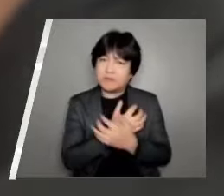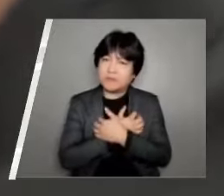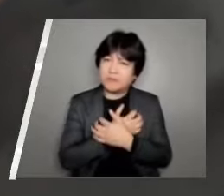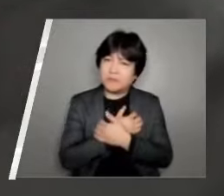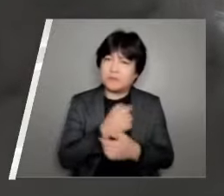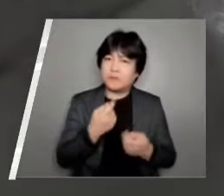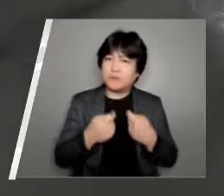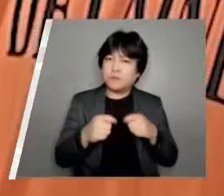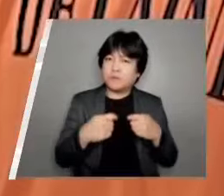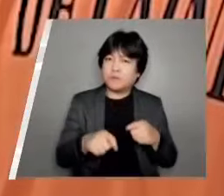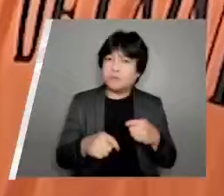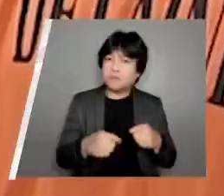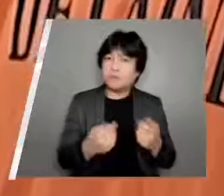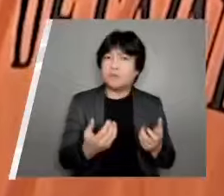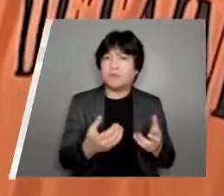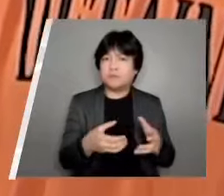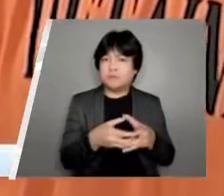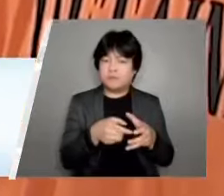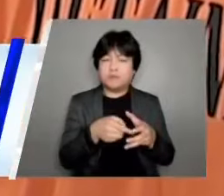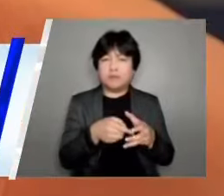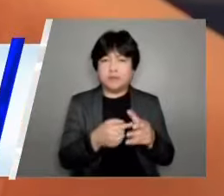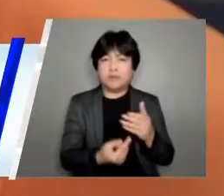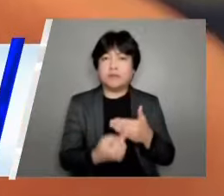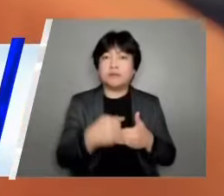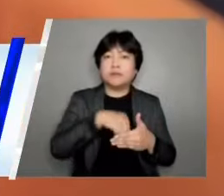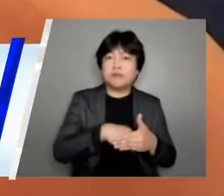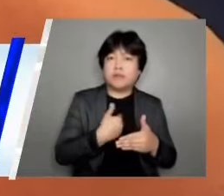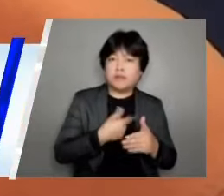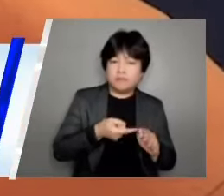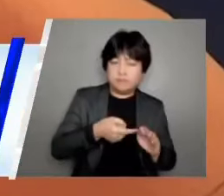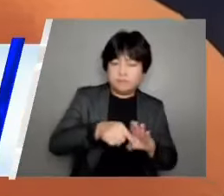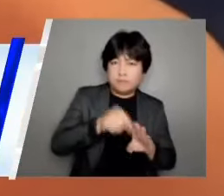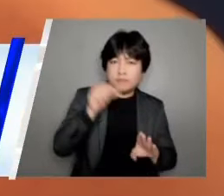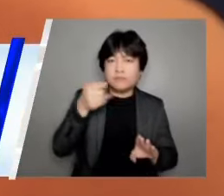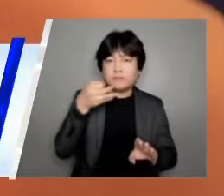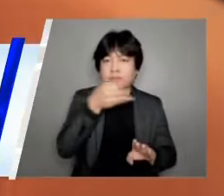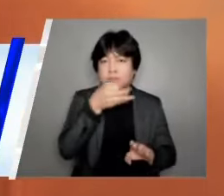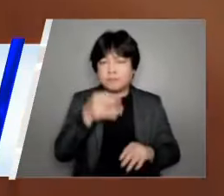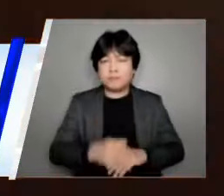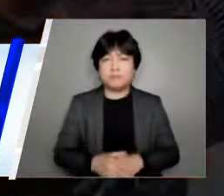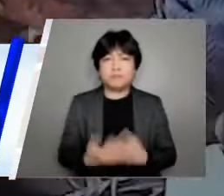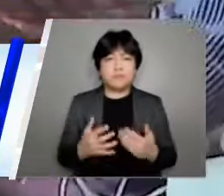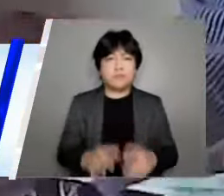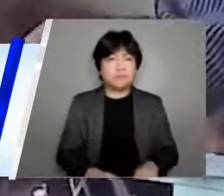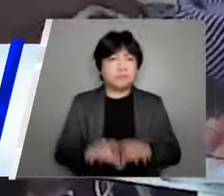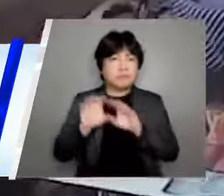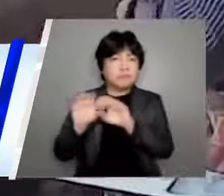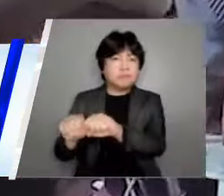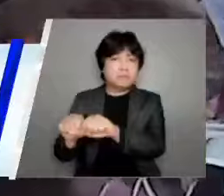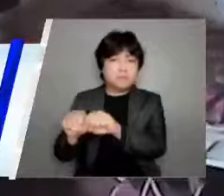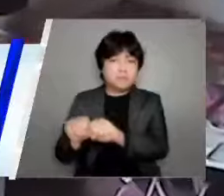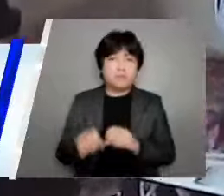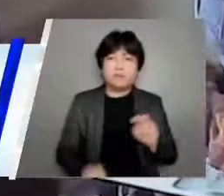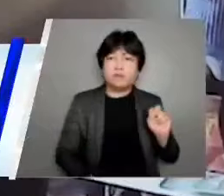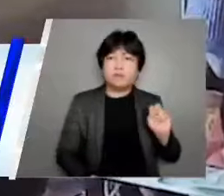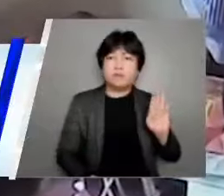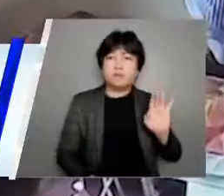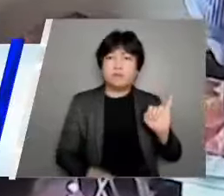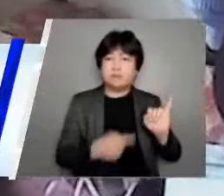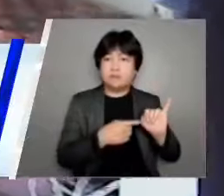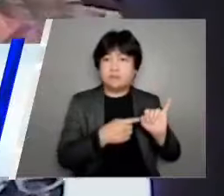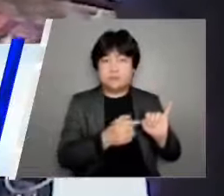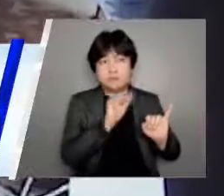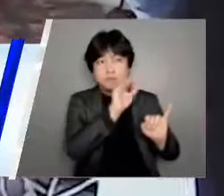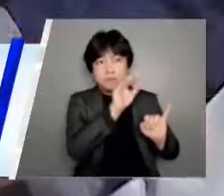ang modus operandi niya. Pagkatapos na siya ay madakip, nag-apply sa korte ng search warrant ng NBI at nang ito'y maaprubahan, ni-raid